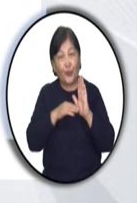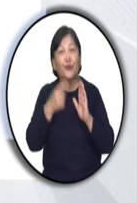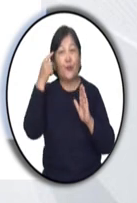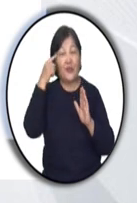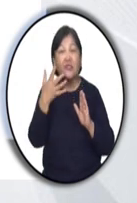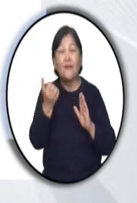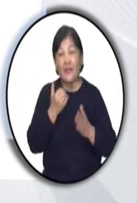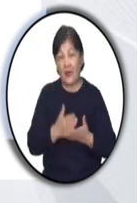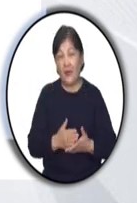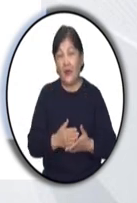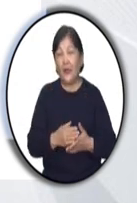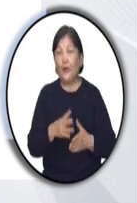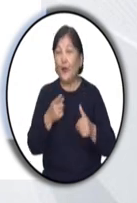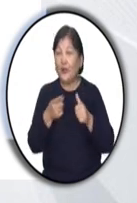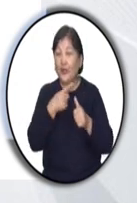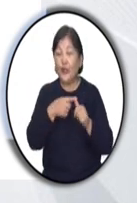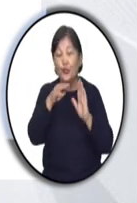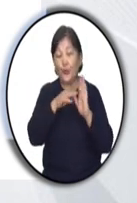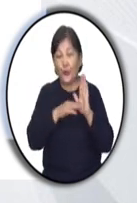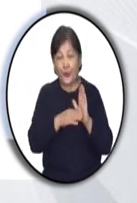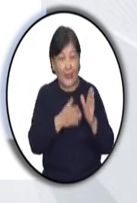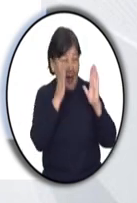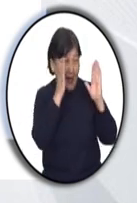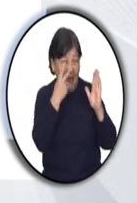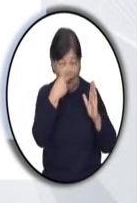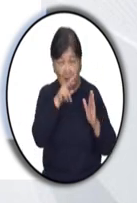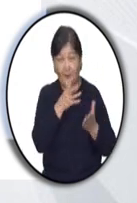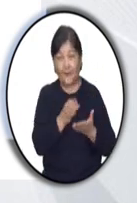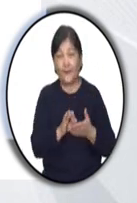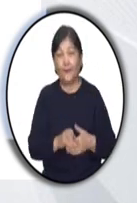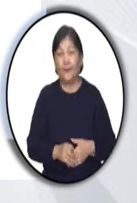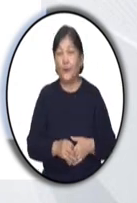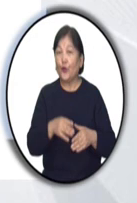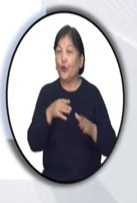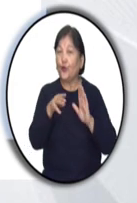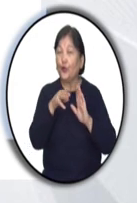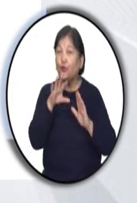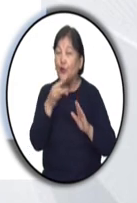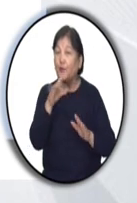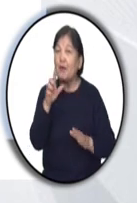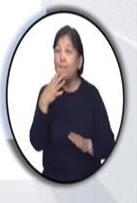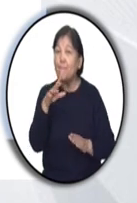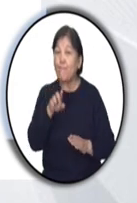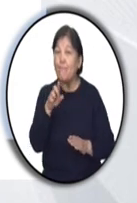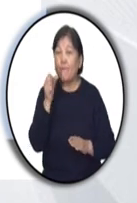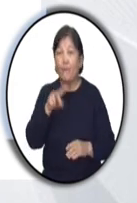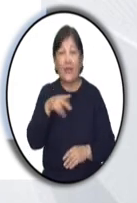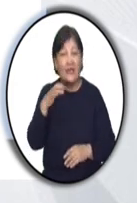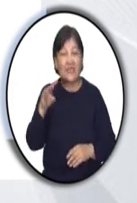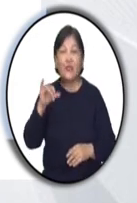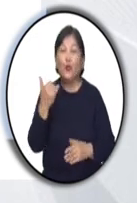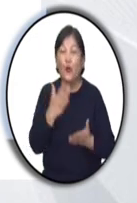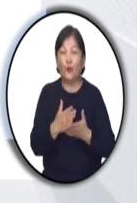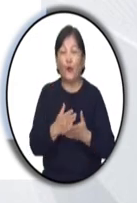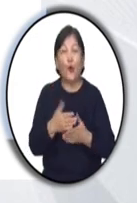тулгуур ойлголт нэр томьёонуудыг мэдэж авлаа. За тэгээ энэ нэр томьёонууд дээр бас хүмүүстээ их анхаарлаа төвлөрүүлээрэ. Ялангуяа бид нар төлбөрийн